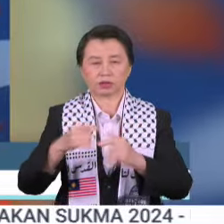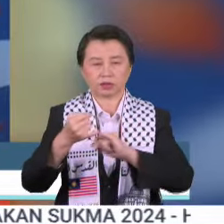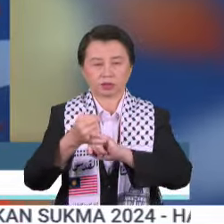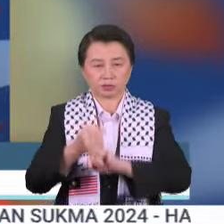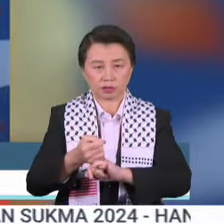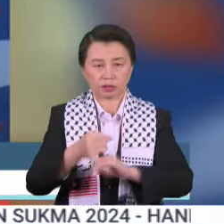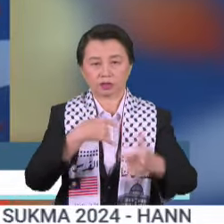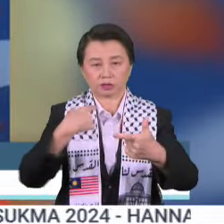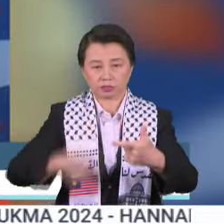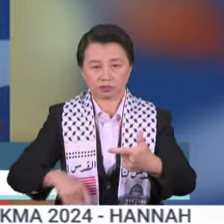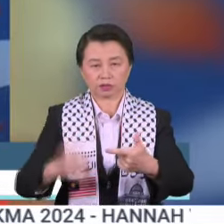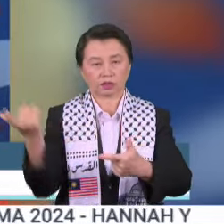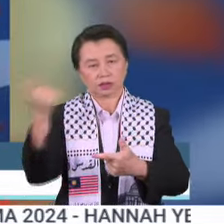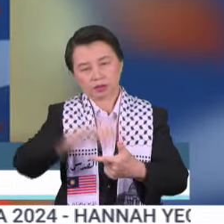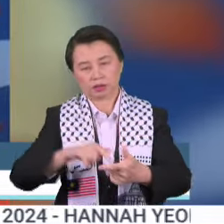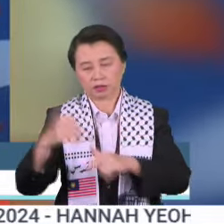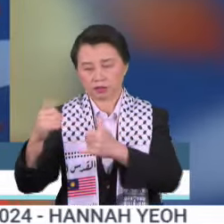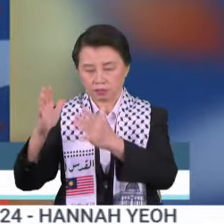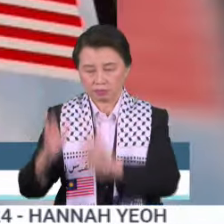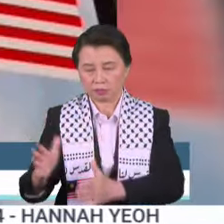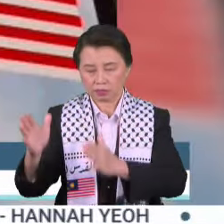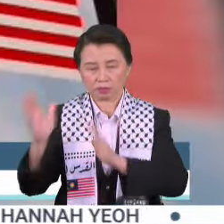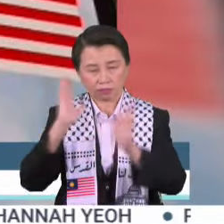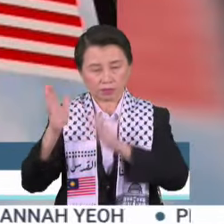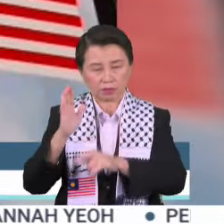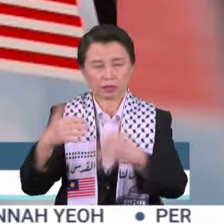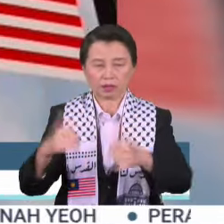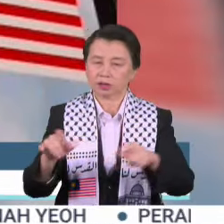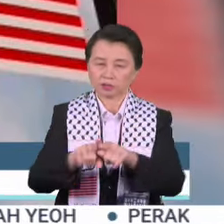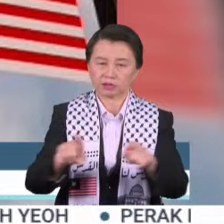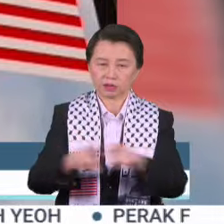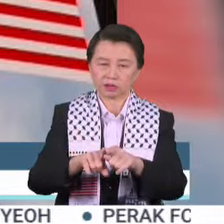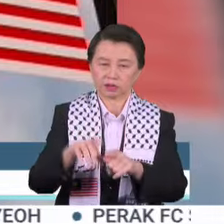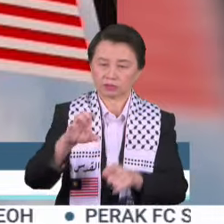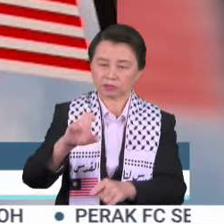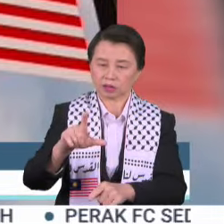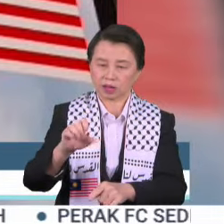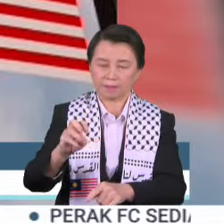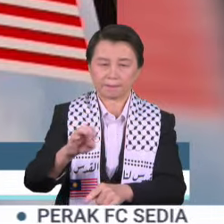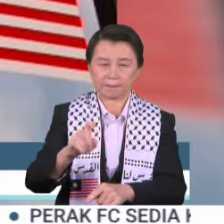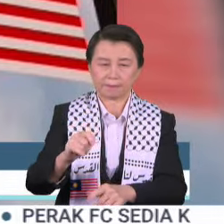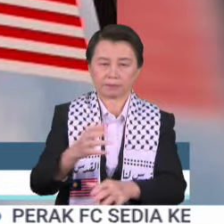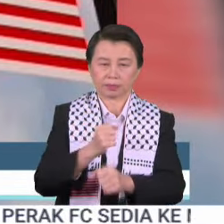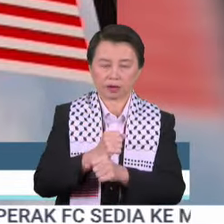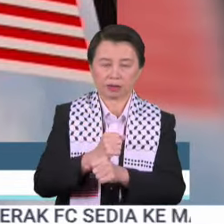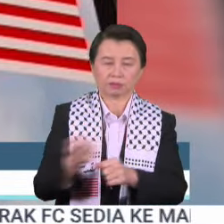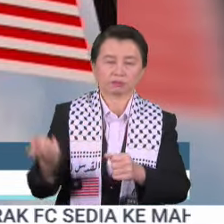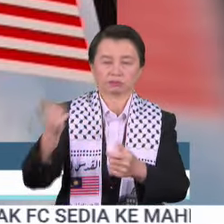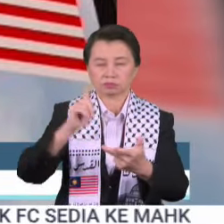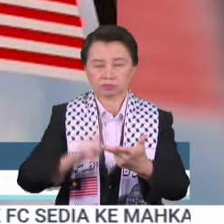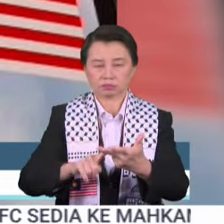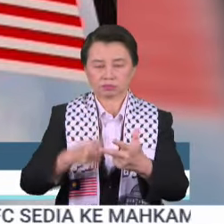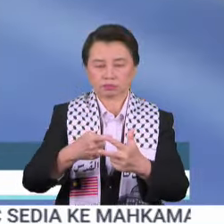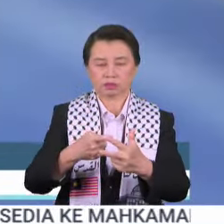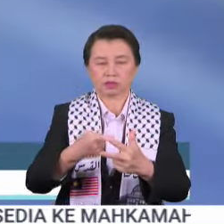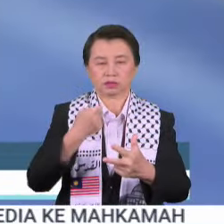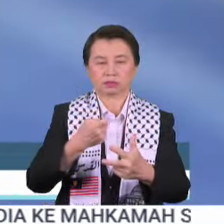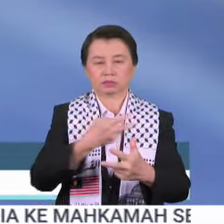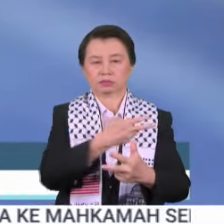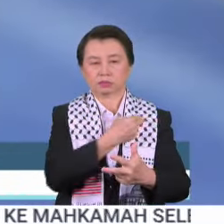China. Seorang lagi atlet negara yang beraksi dalam acara sama, Clementine, meraih gangsa di belakang pemenang perak dari